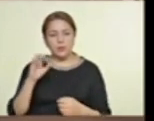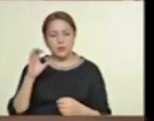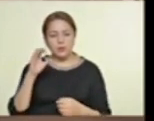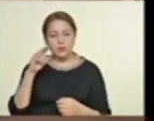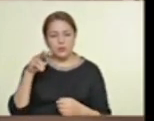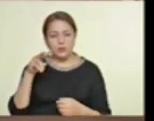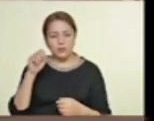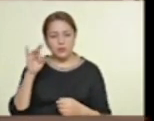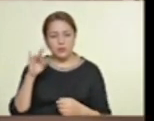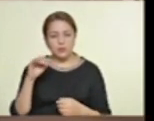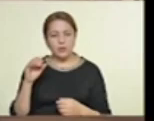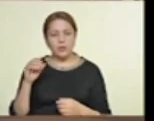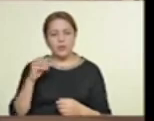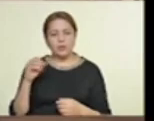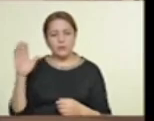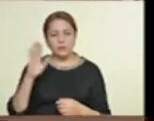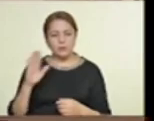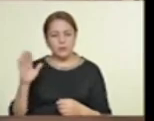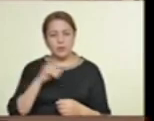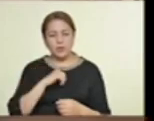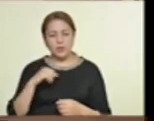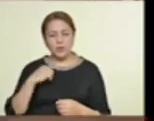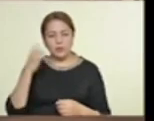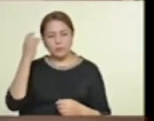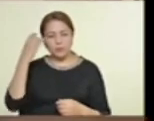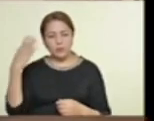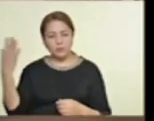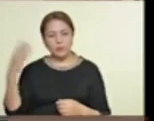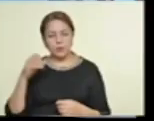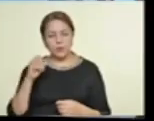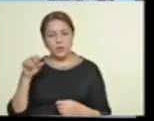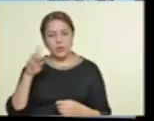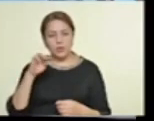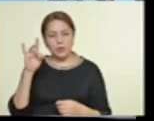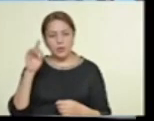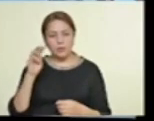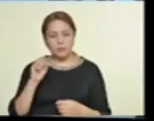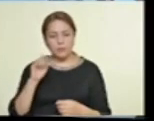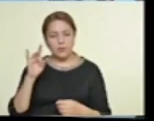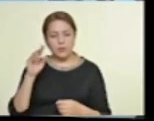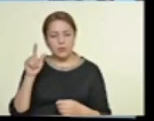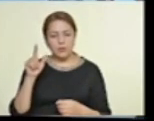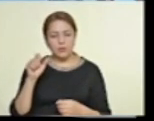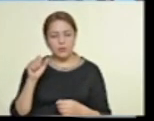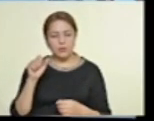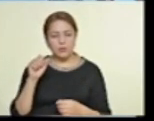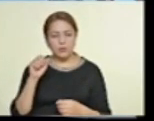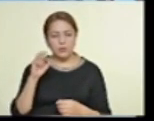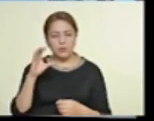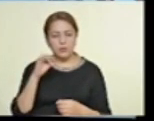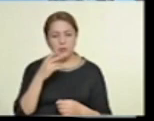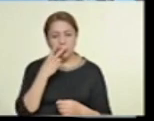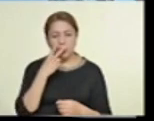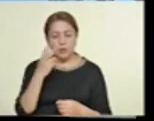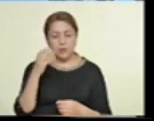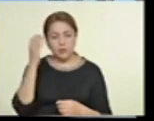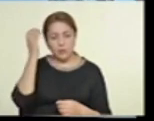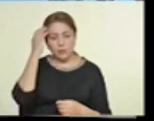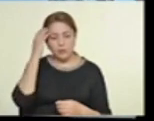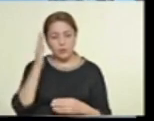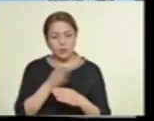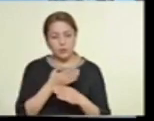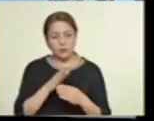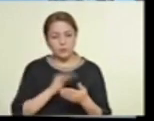mashhur yarmarkasi bu Fransiyaning shimol-sharqidagi Champagne grafligida joylashgan, ya'ni markazi Reims shahri